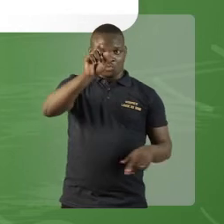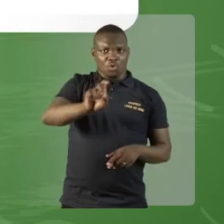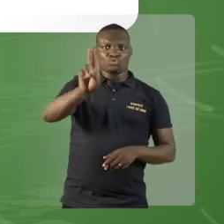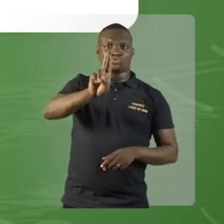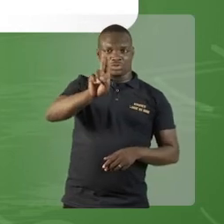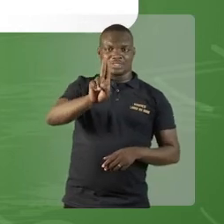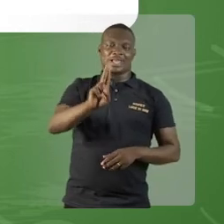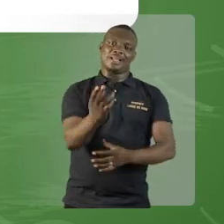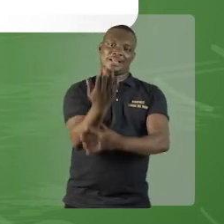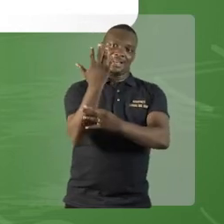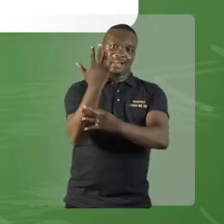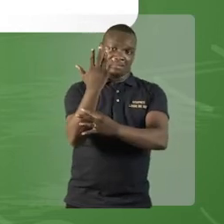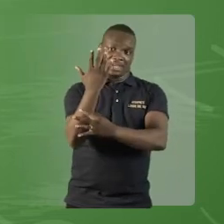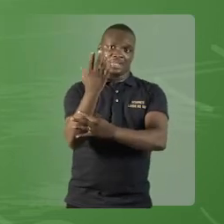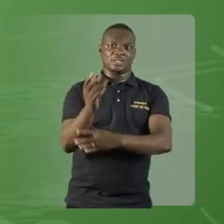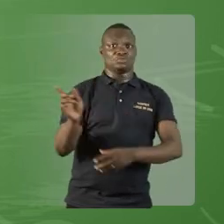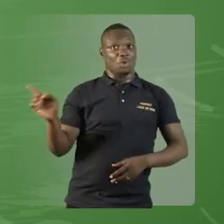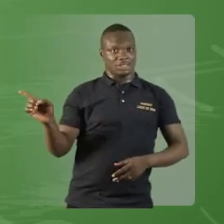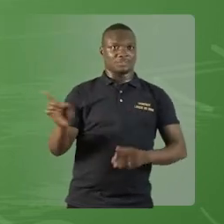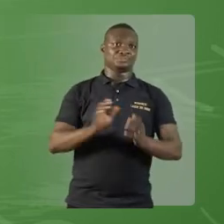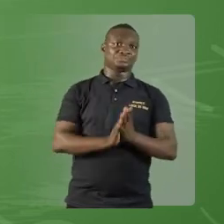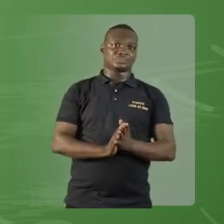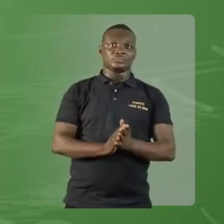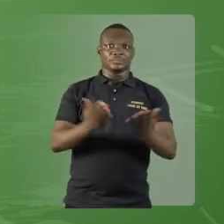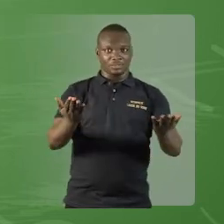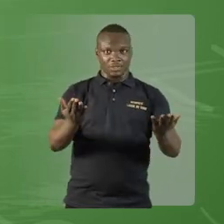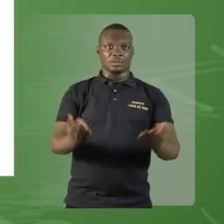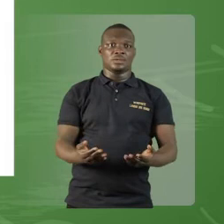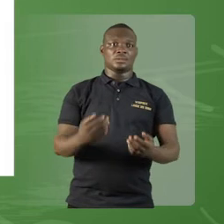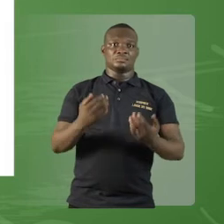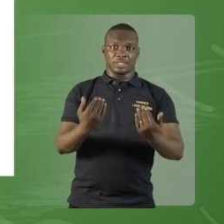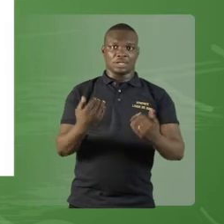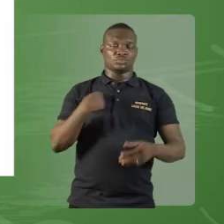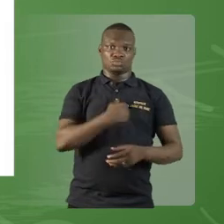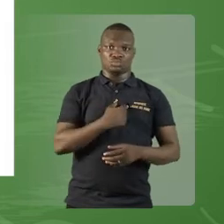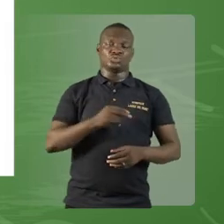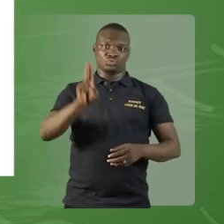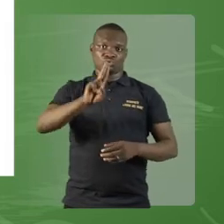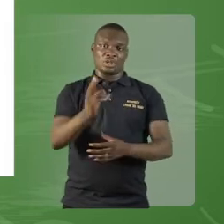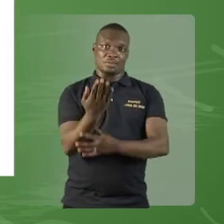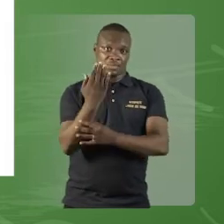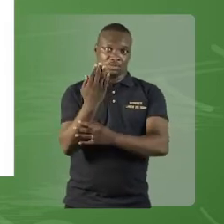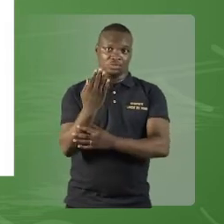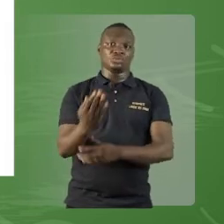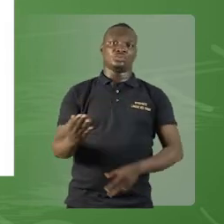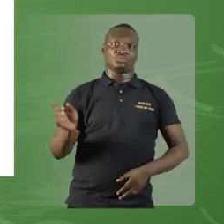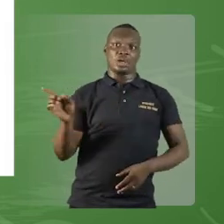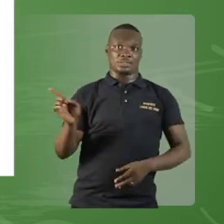utiliser uniquement la main droite. Dans notre cas, nous allons utiliser la règle de la main